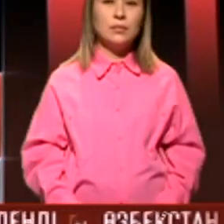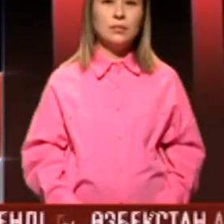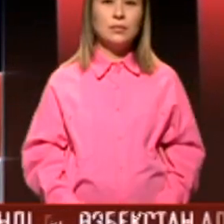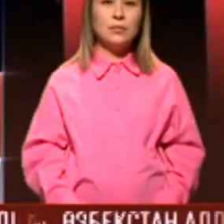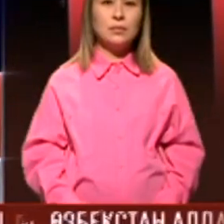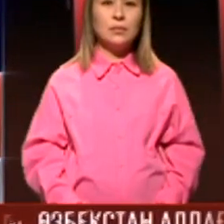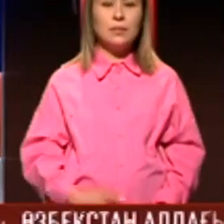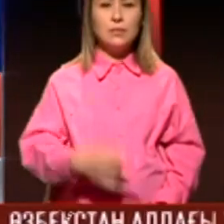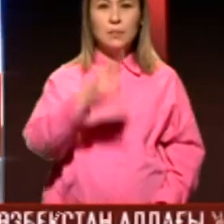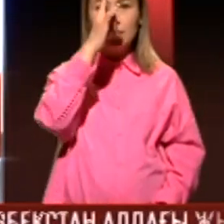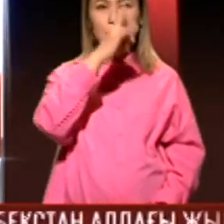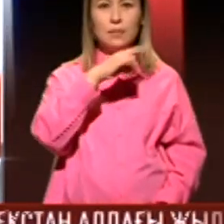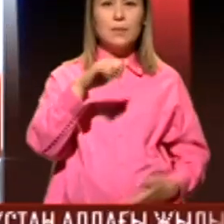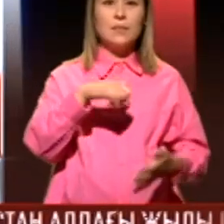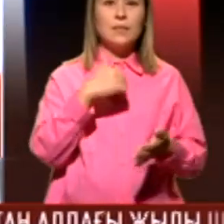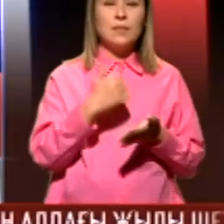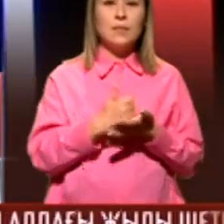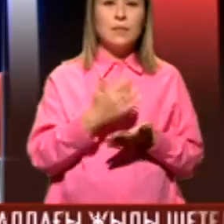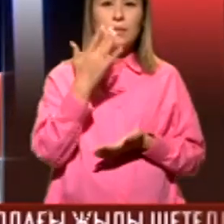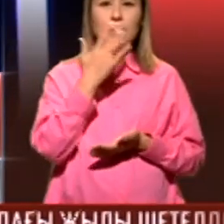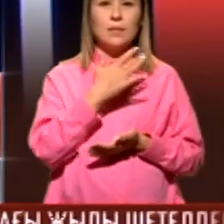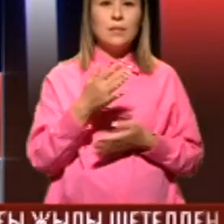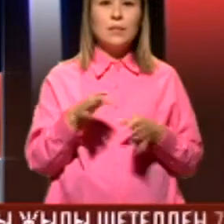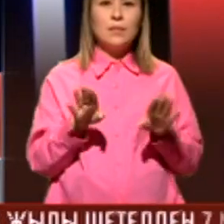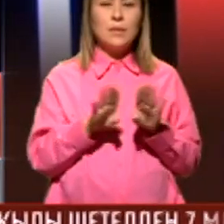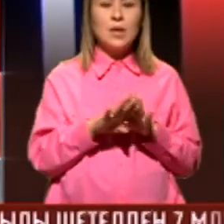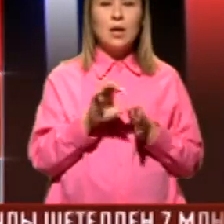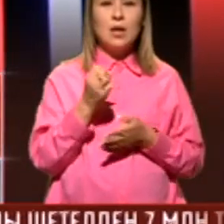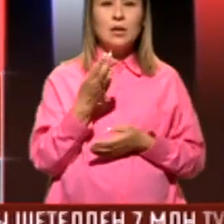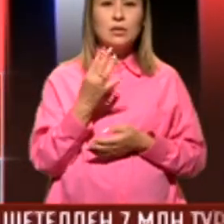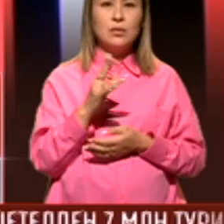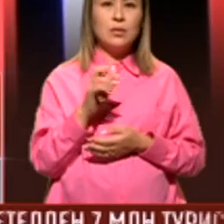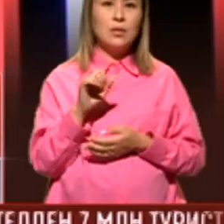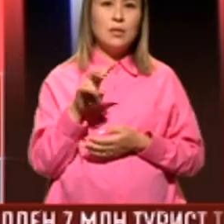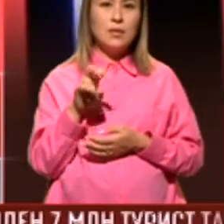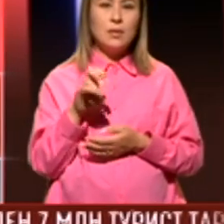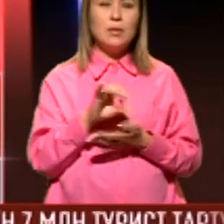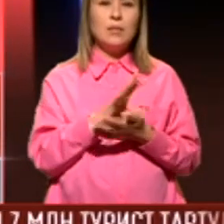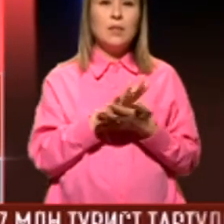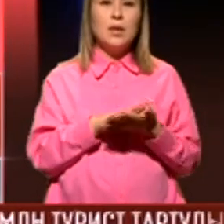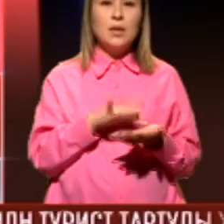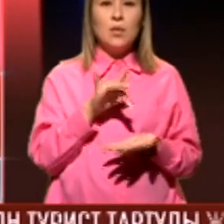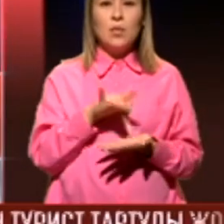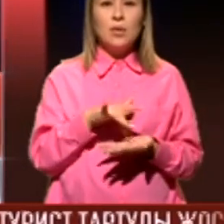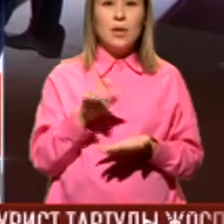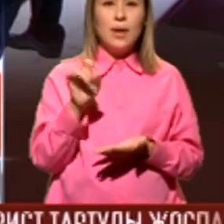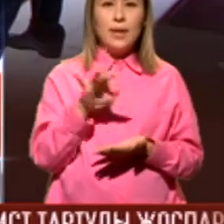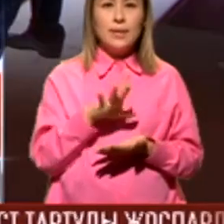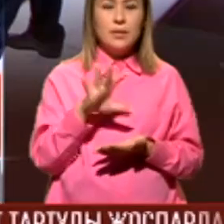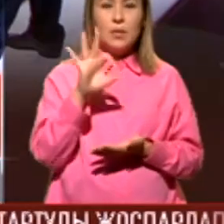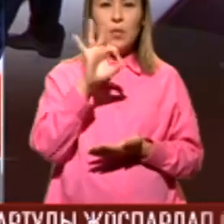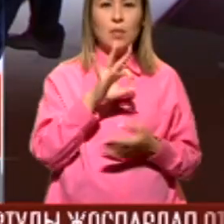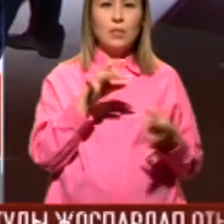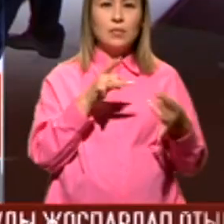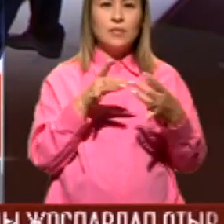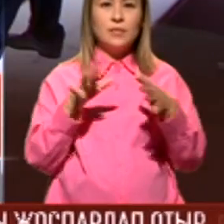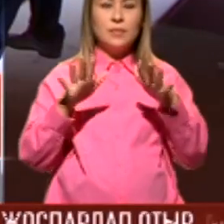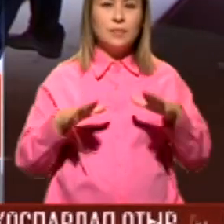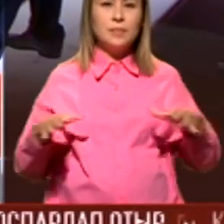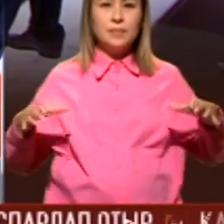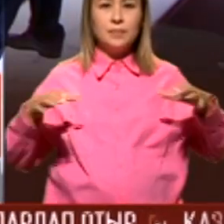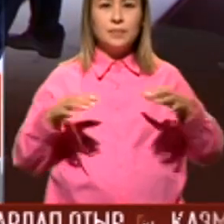арнада Қазақстанның басты саяси ток-шоуы Ашық алаң біз әрі қарай жалғастырамыз. Орталық Азия мүдделер тоғысқан аймақ. Мына